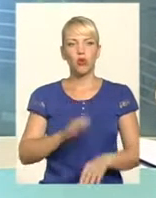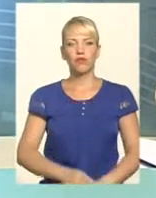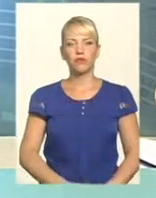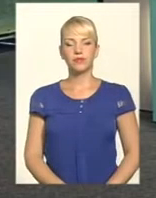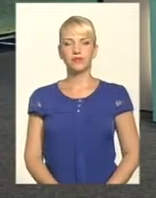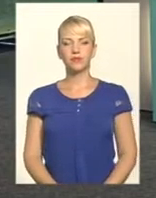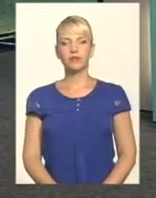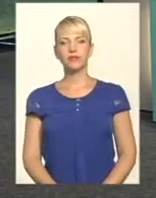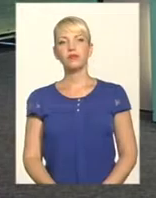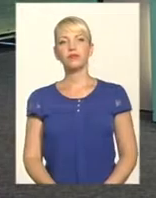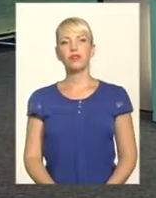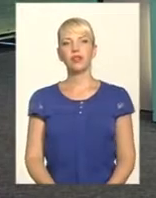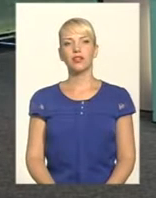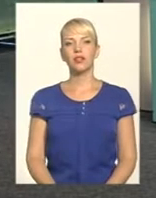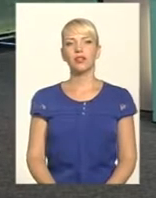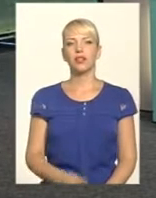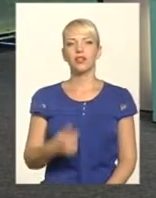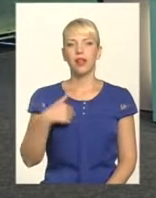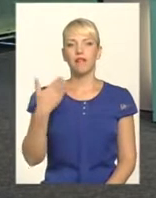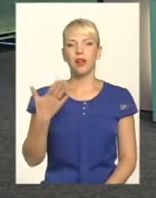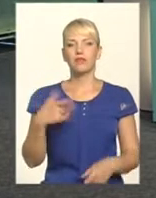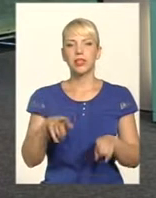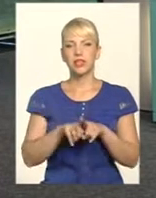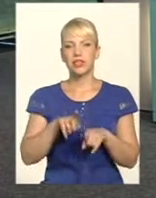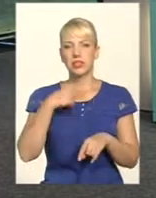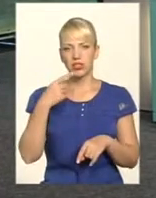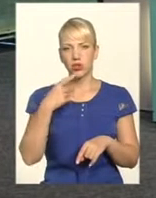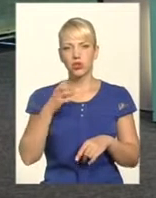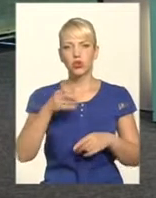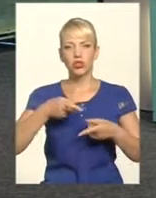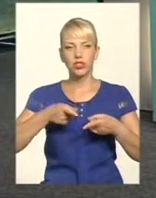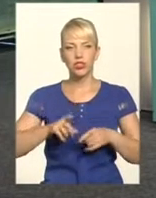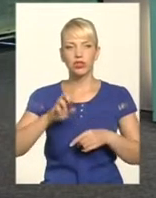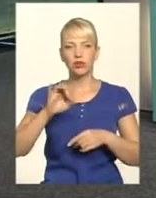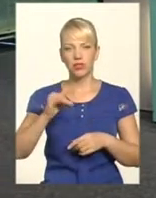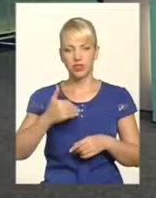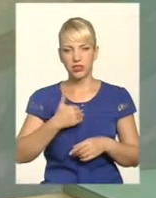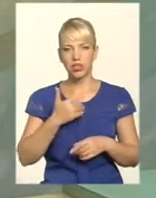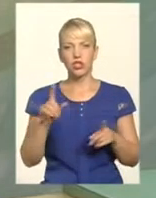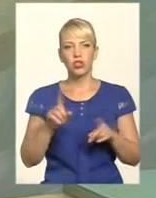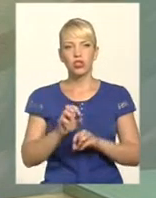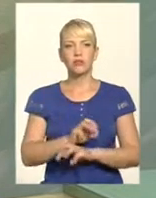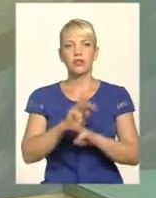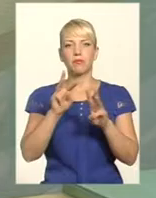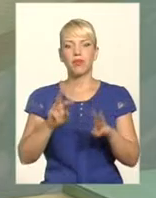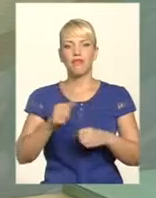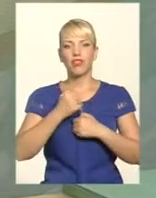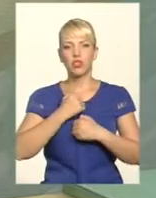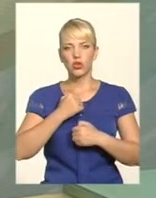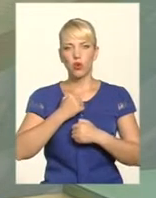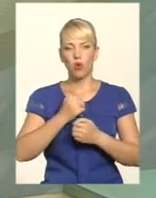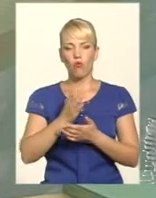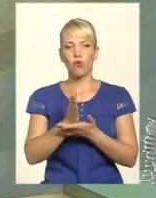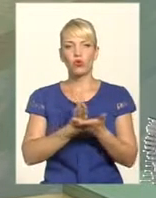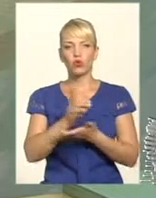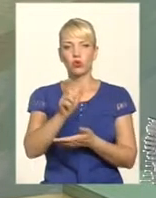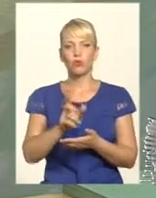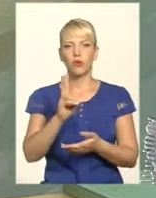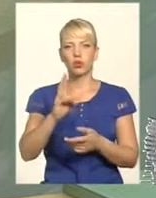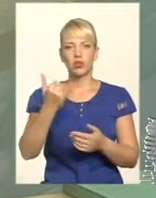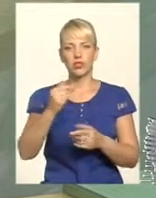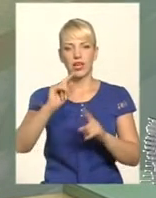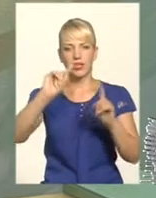Пане Андрію. Ну, я вам скажу, що дійсно хотілося б, щоб забезпечення військовослужбовців, які призиваються сьогодні,